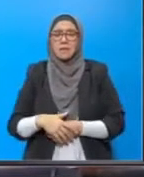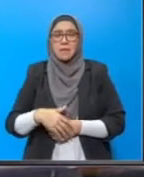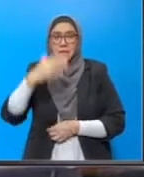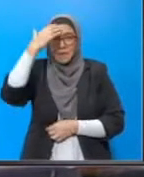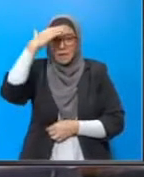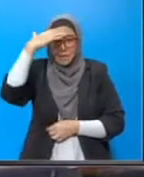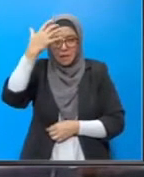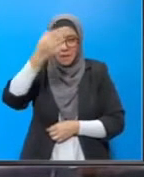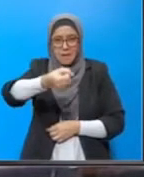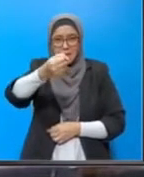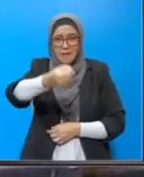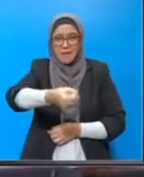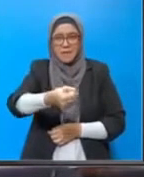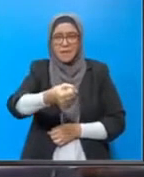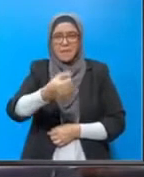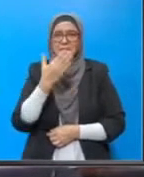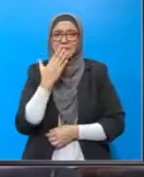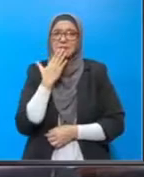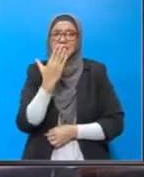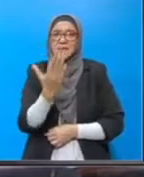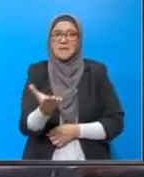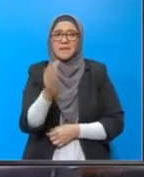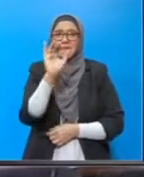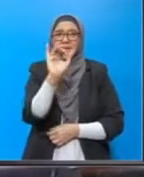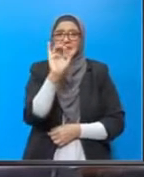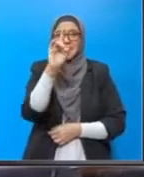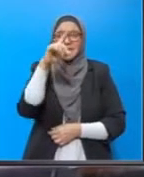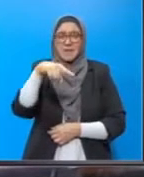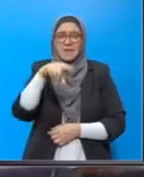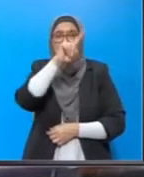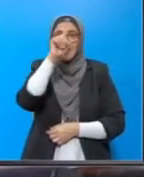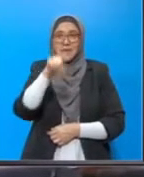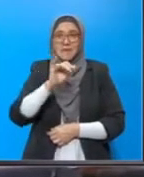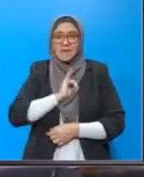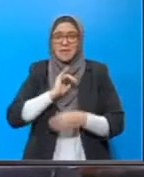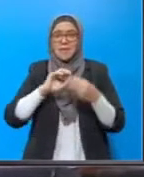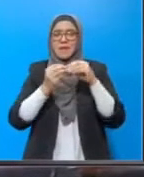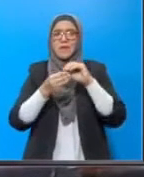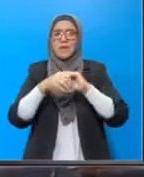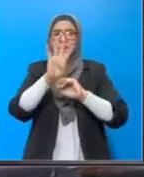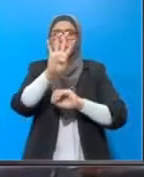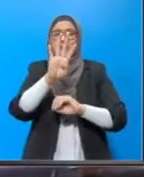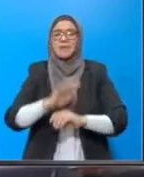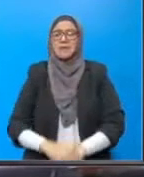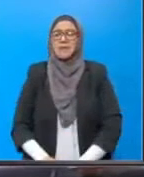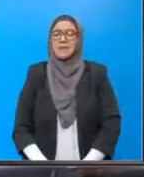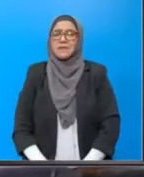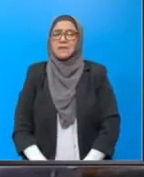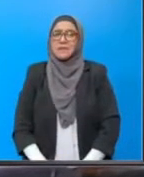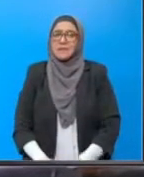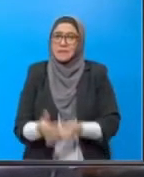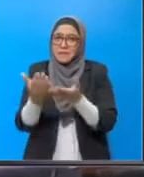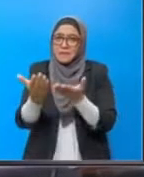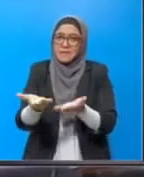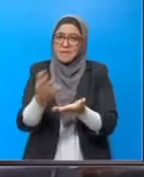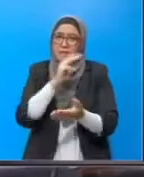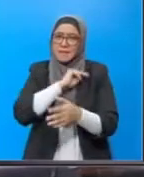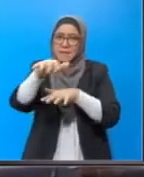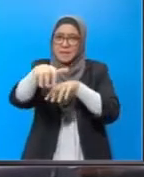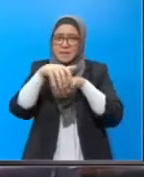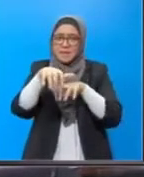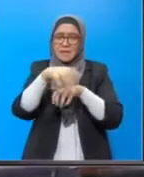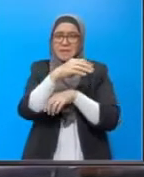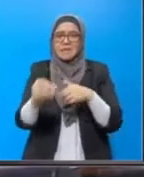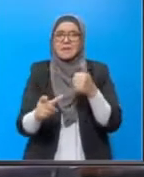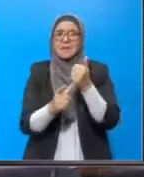Waalaikum warahmatullah wabarakatuh Terima kasih data yang tepat wa soalan saya no43a mencipta dan industri makanan